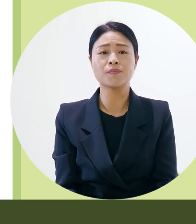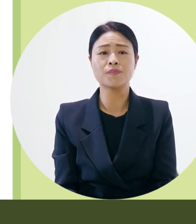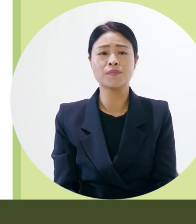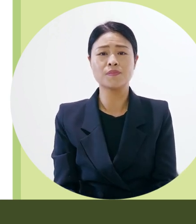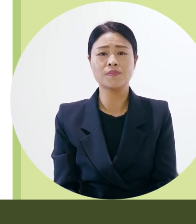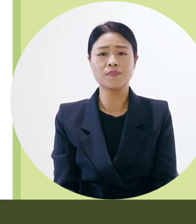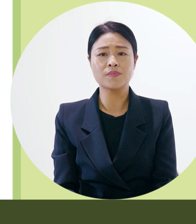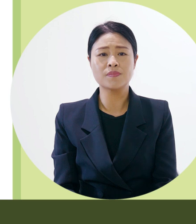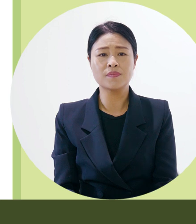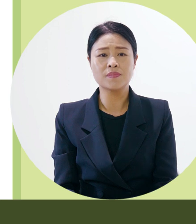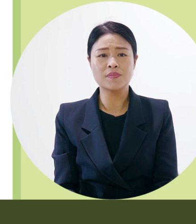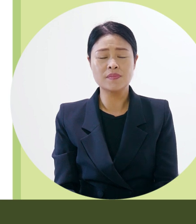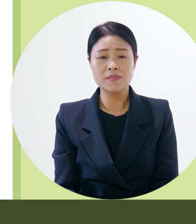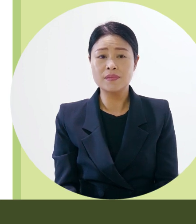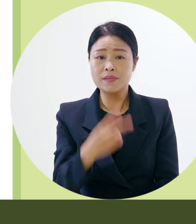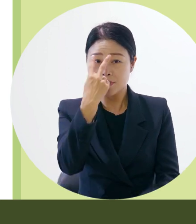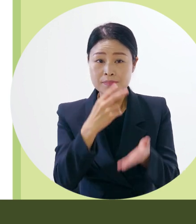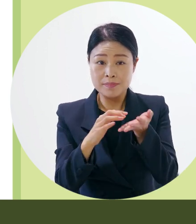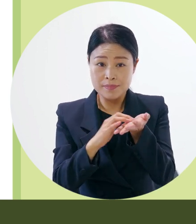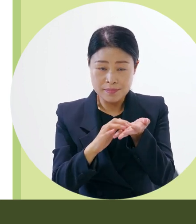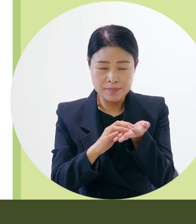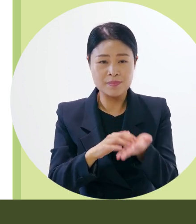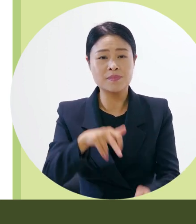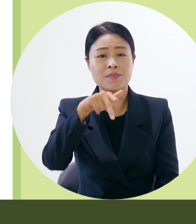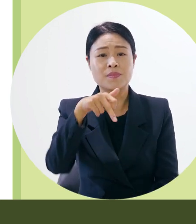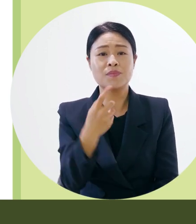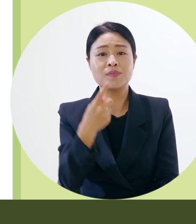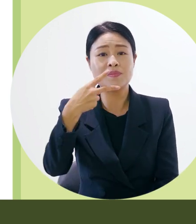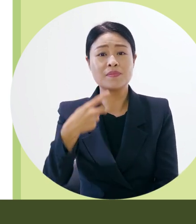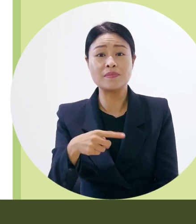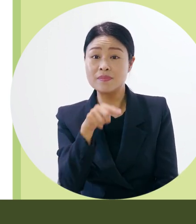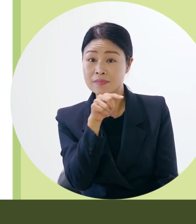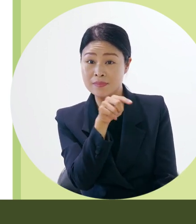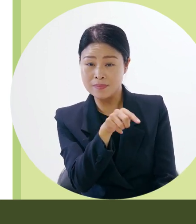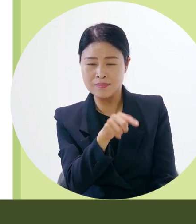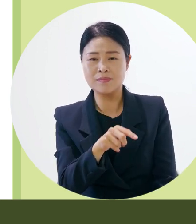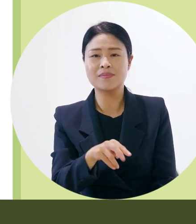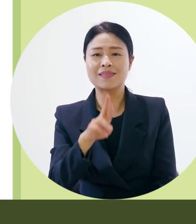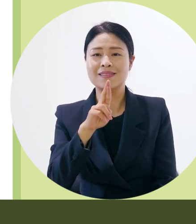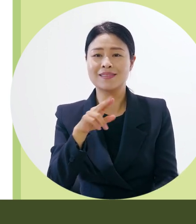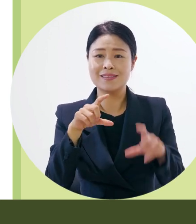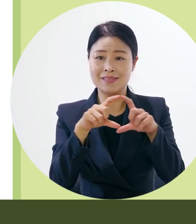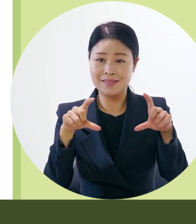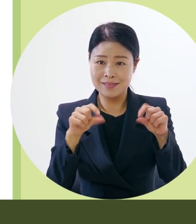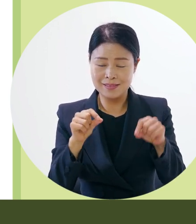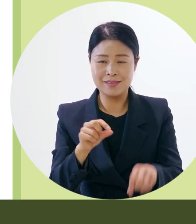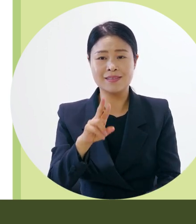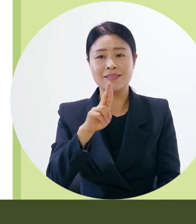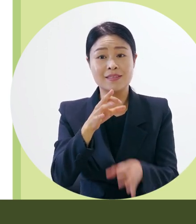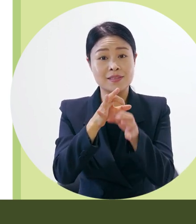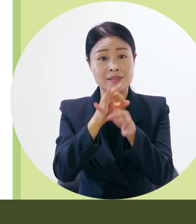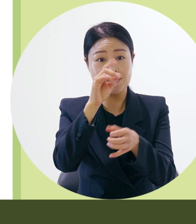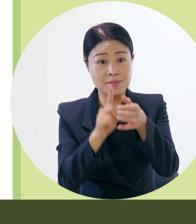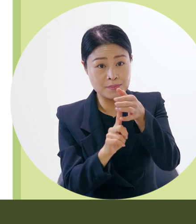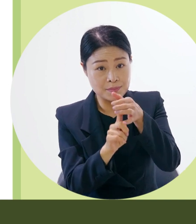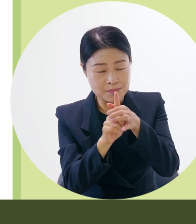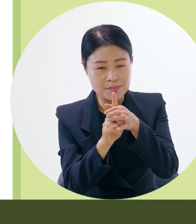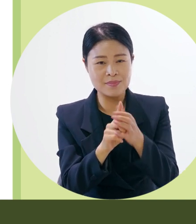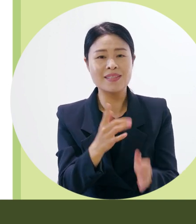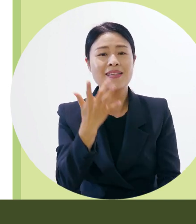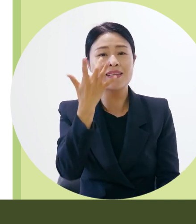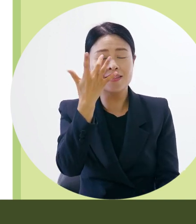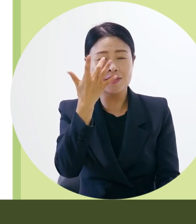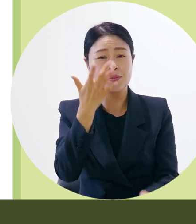어떤 것이 있을까요? 점자, 코드 표시 의무와 품목군에는 생리대,